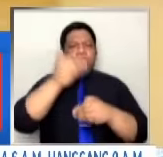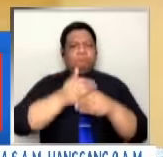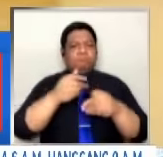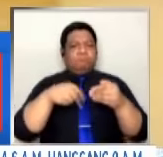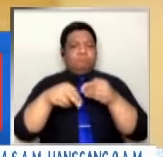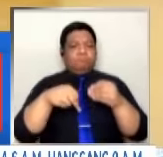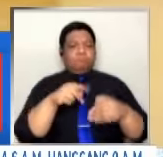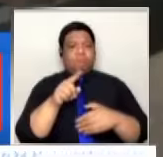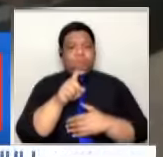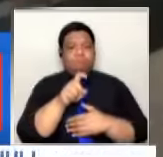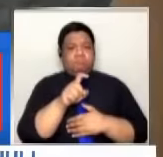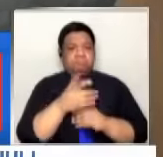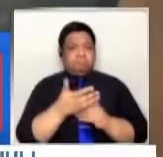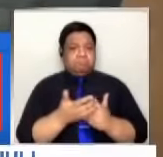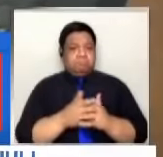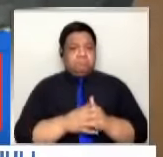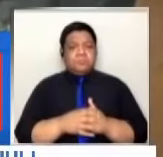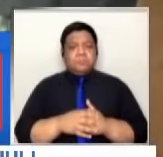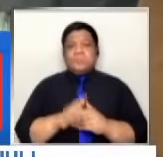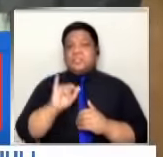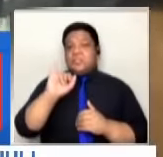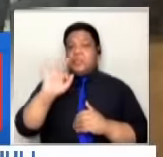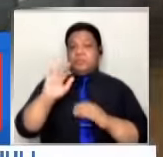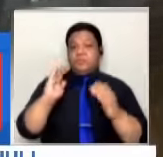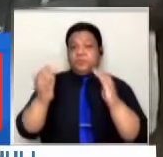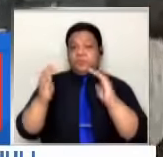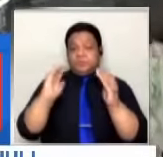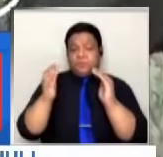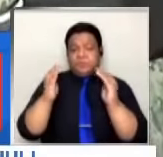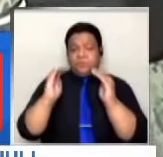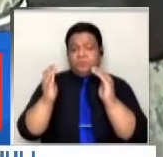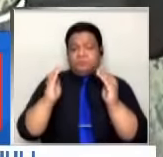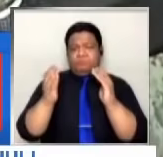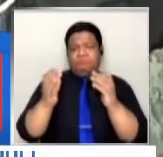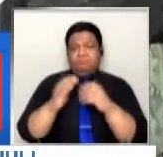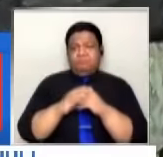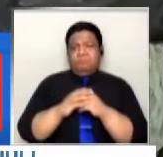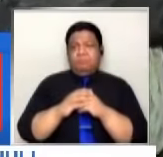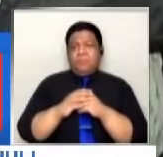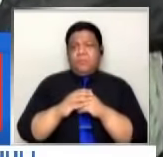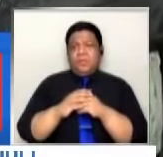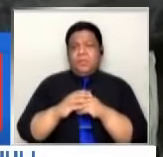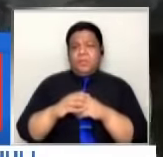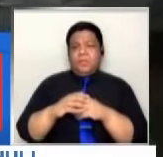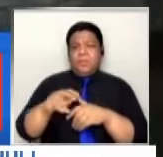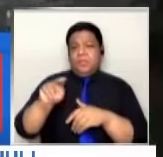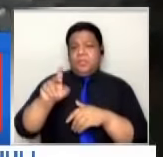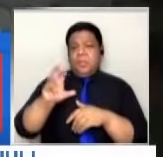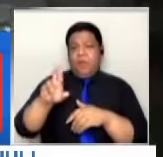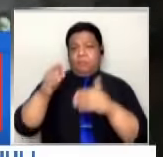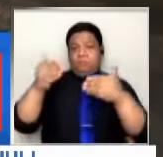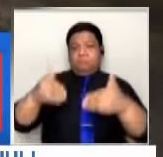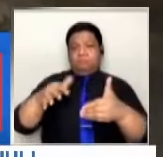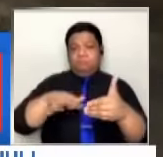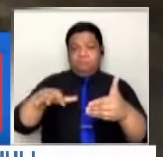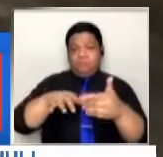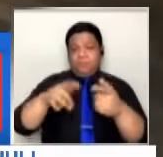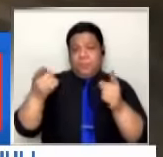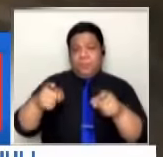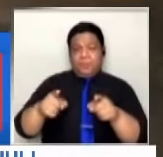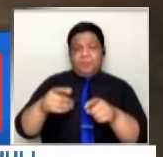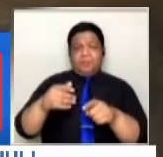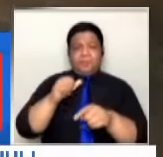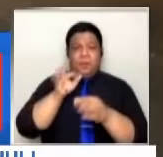Well, kung ikukumpara natin yung yung NCR Plus bago nag-ECQ, yung non-essential travel, pwede